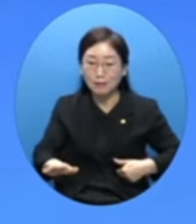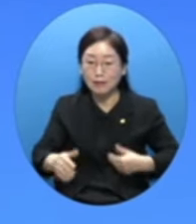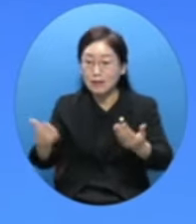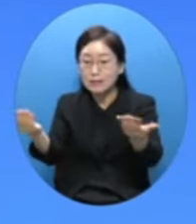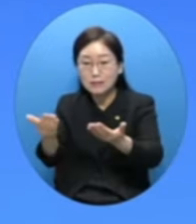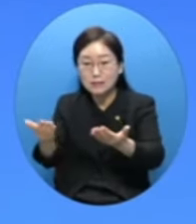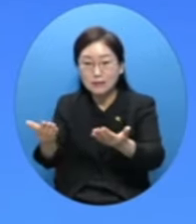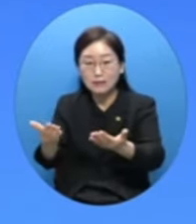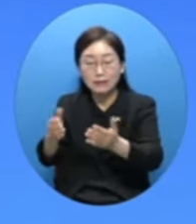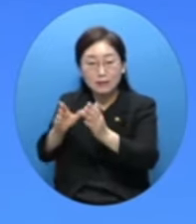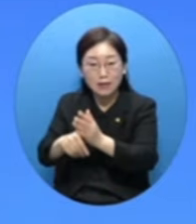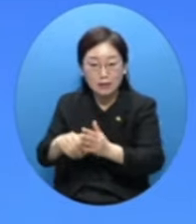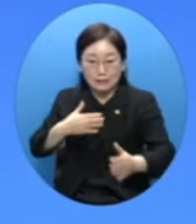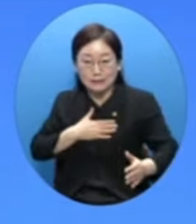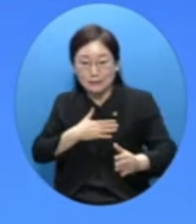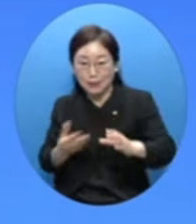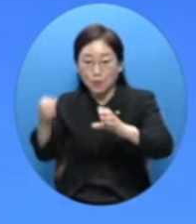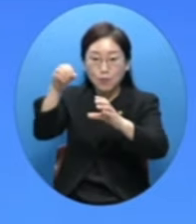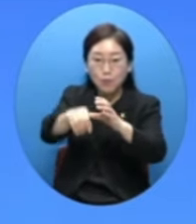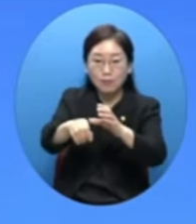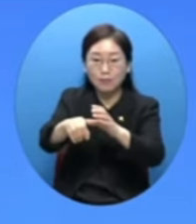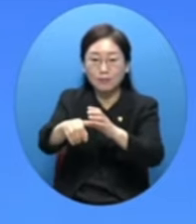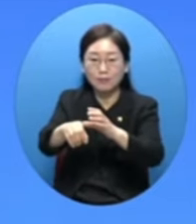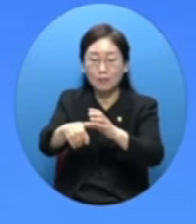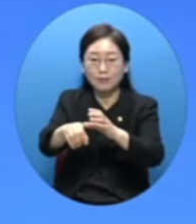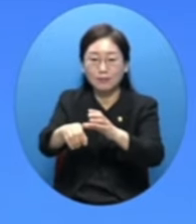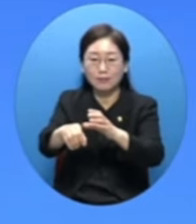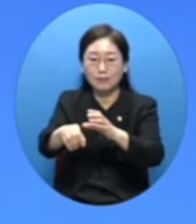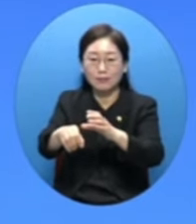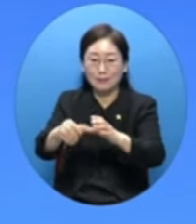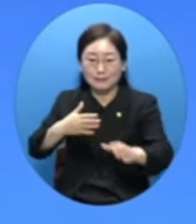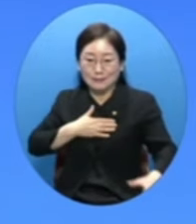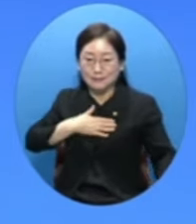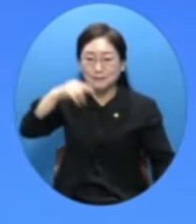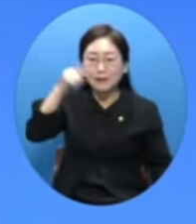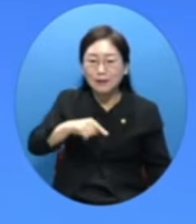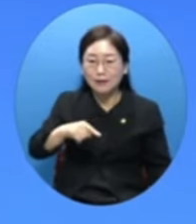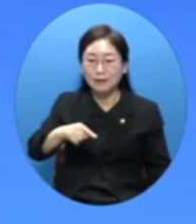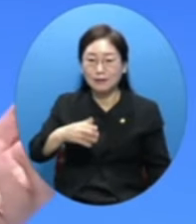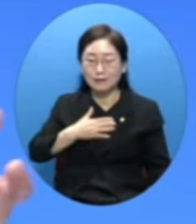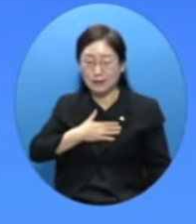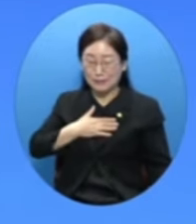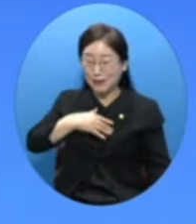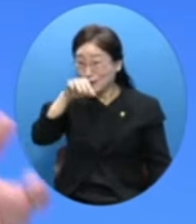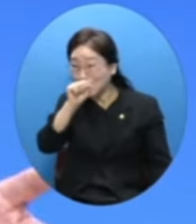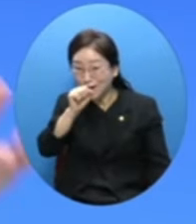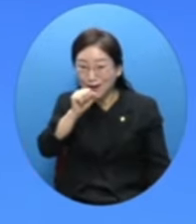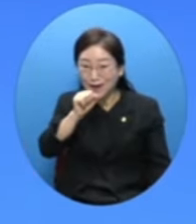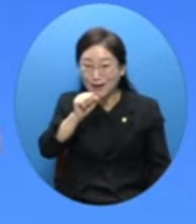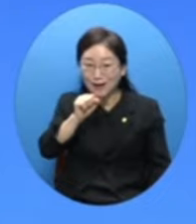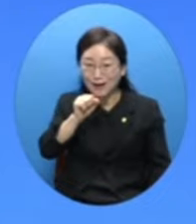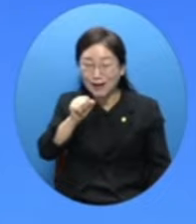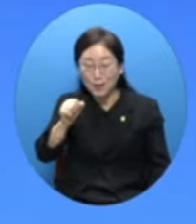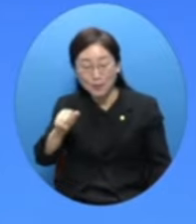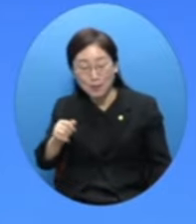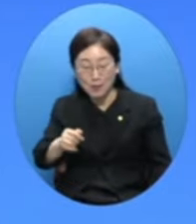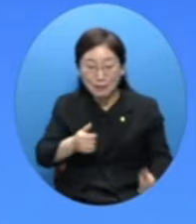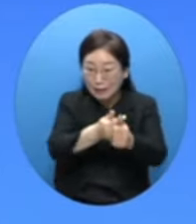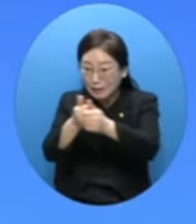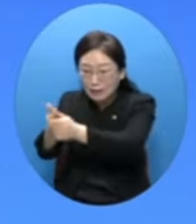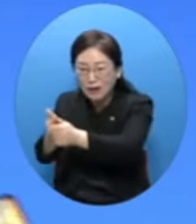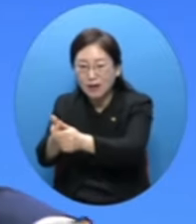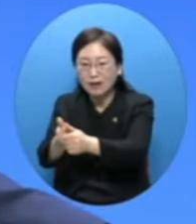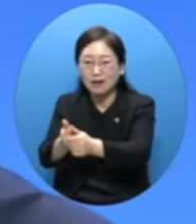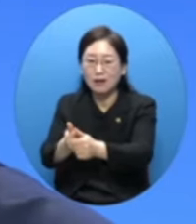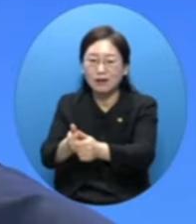때 감정이 들어가 가지고 내가 기분이 나빠 가지고 또 기분이 좋아 갖고 그 일을 좌지우지하게 되면